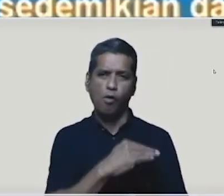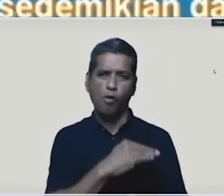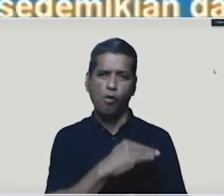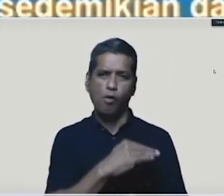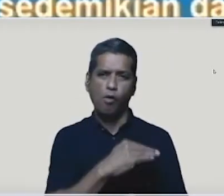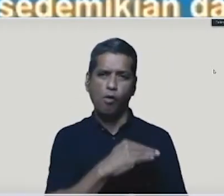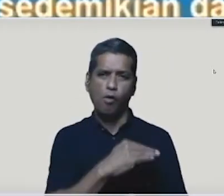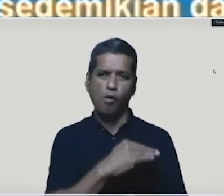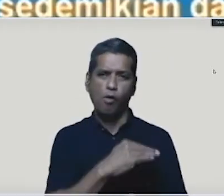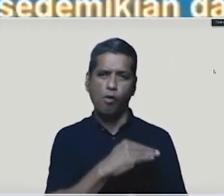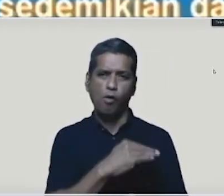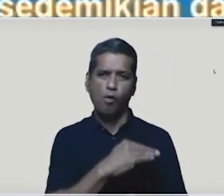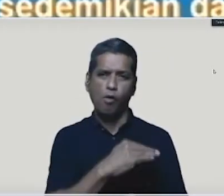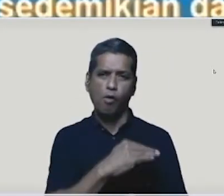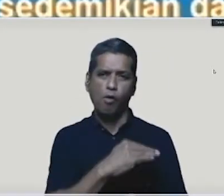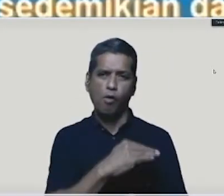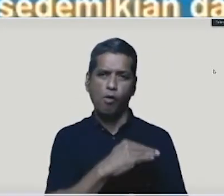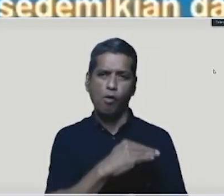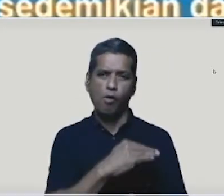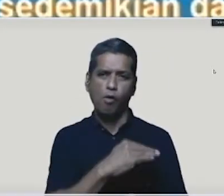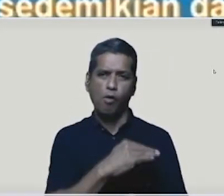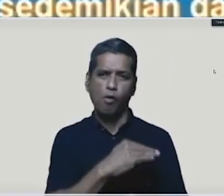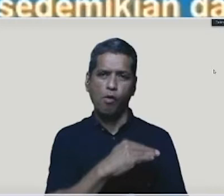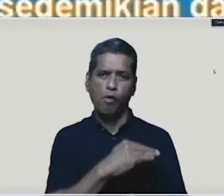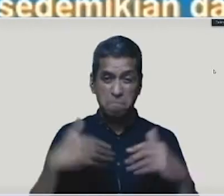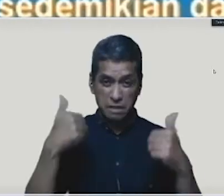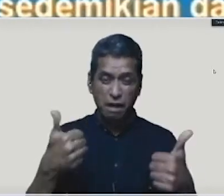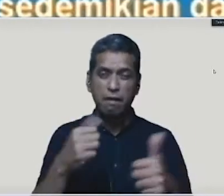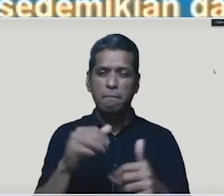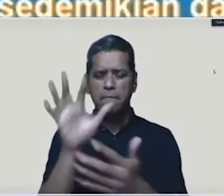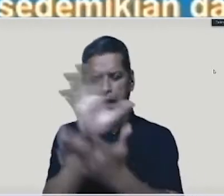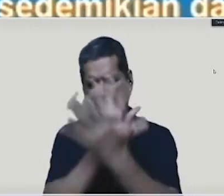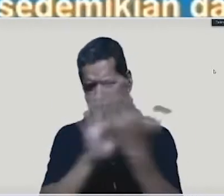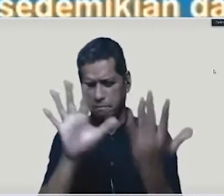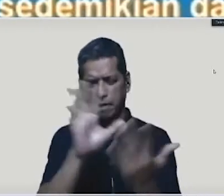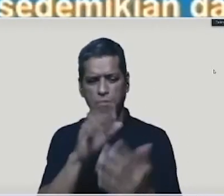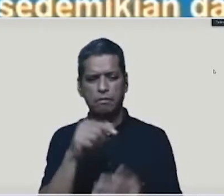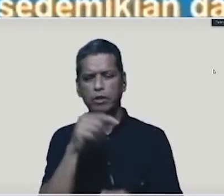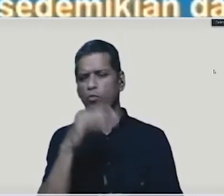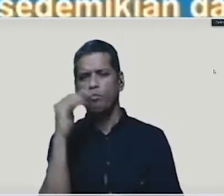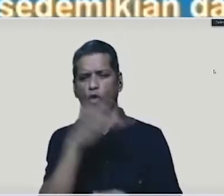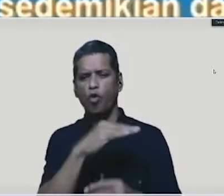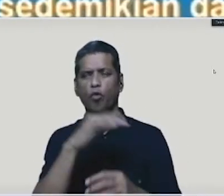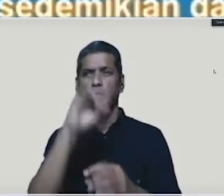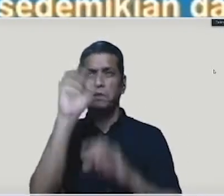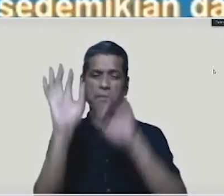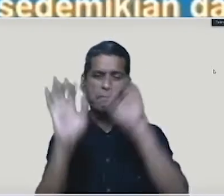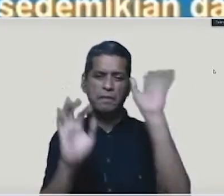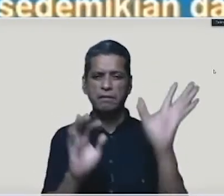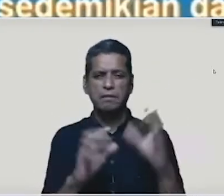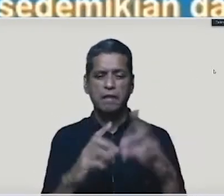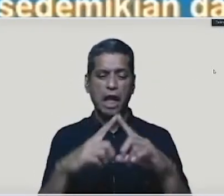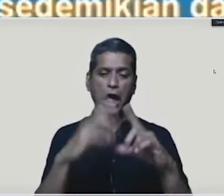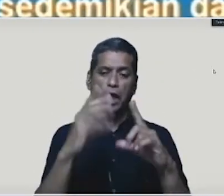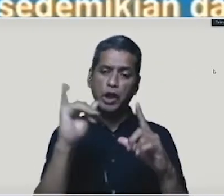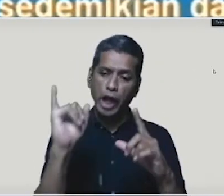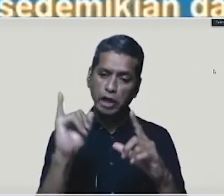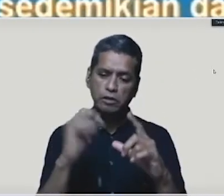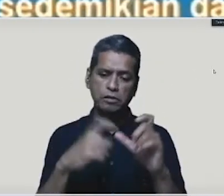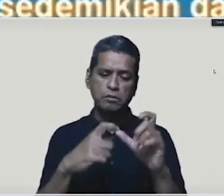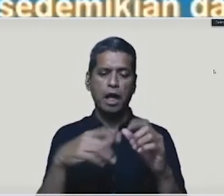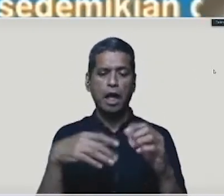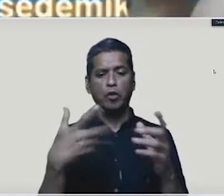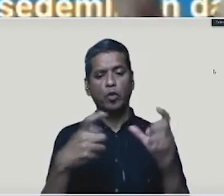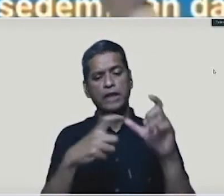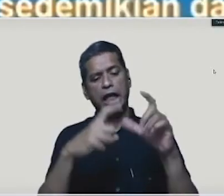dengan benar nasib kita tidak ada ataupun ada yang datang kau datang ke yo yo